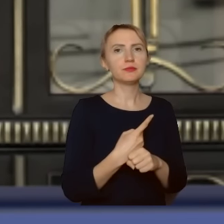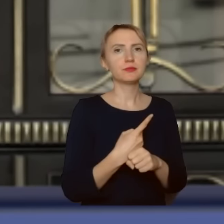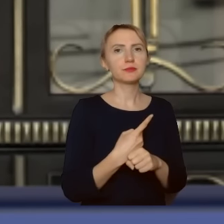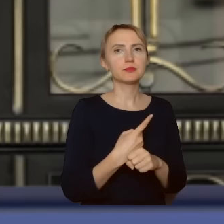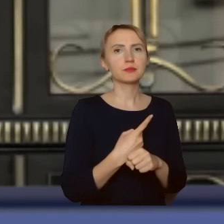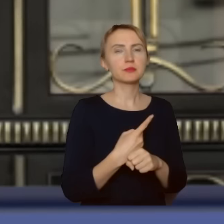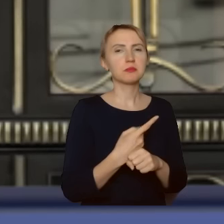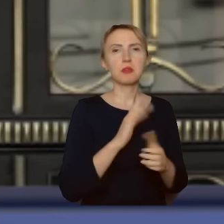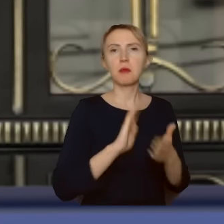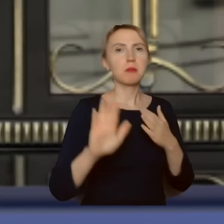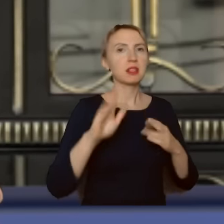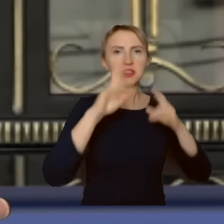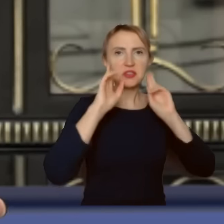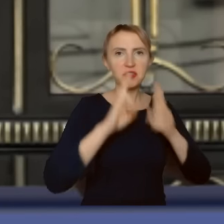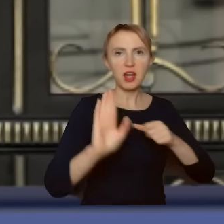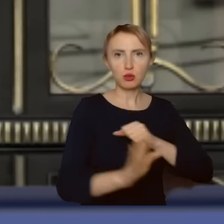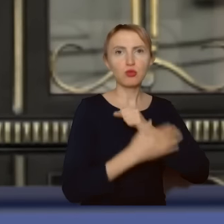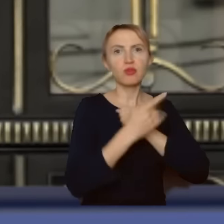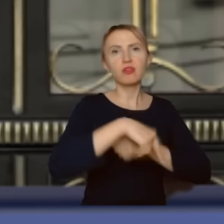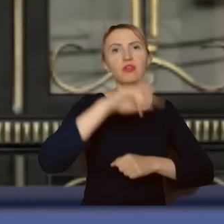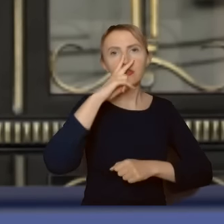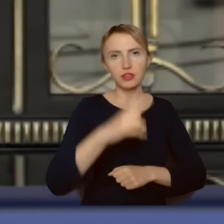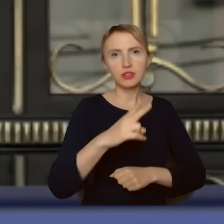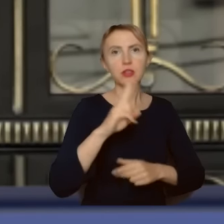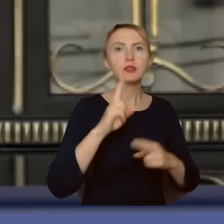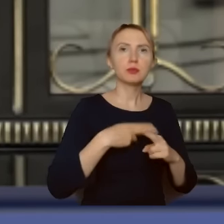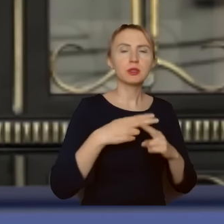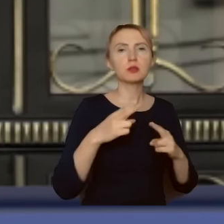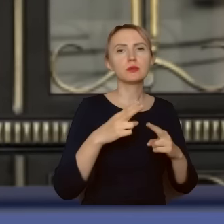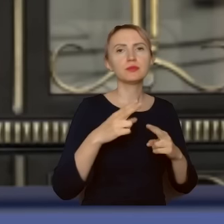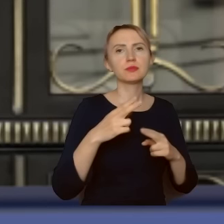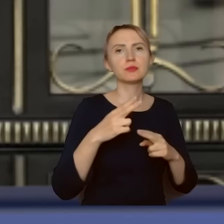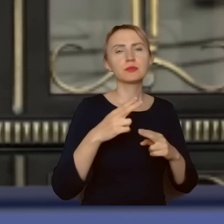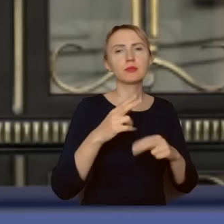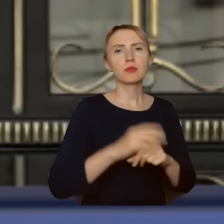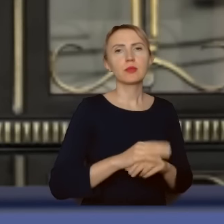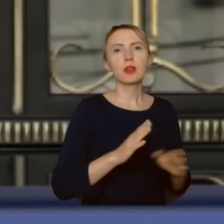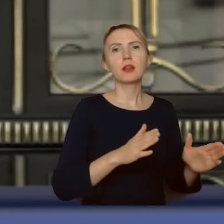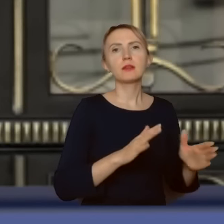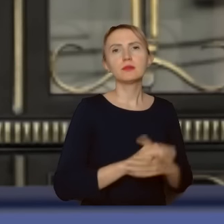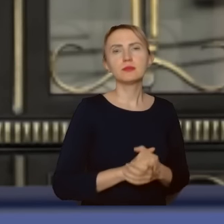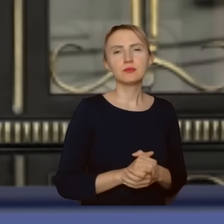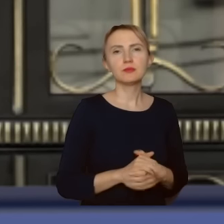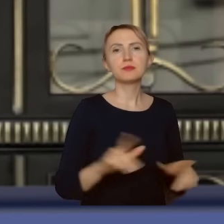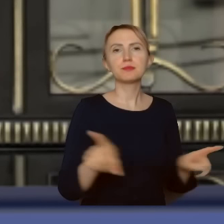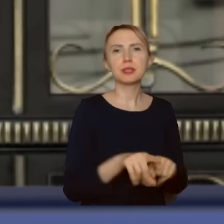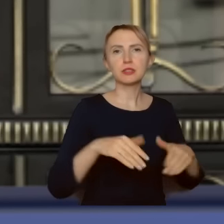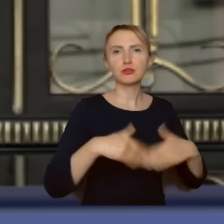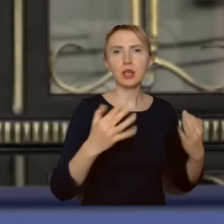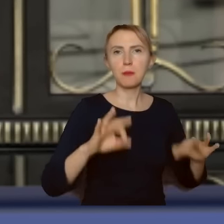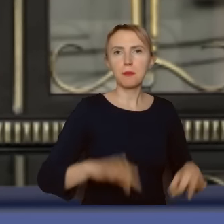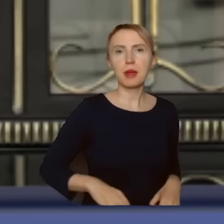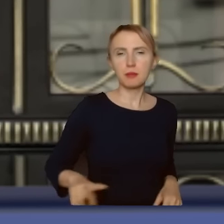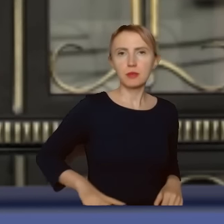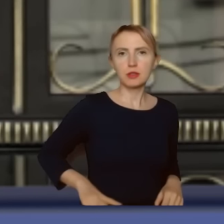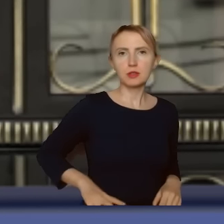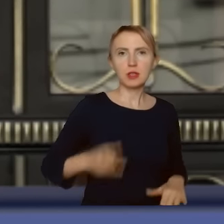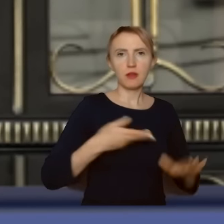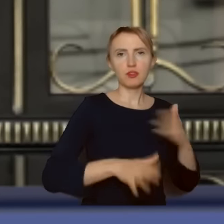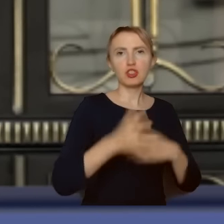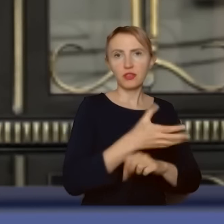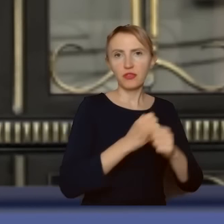niepoparta faktami. Zresztą widzieliśmy niektórzy. Następnego, czy tego samego dnia pan minister wyszedł z więzienia.